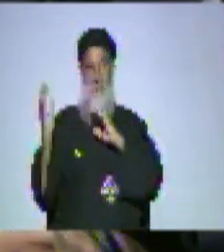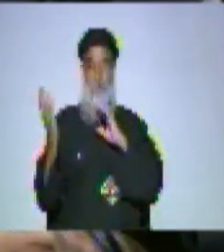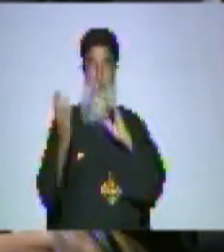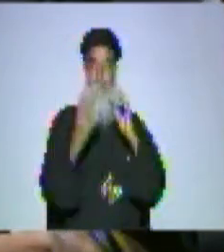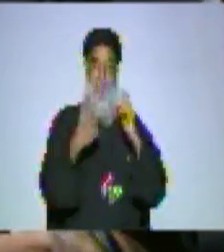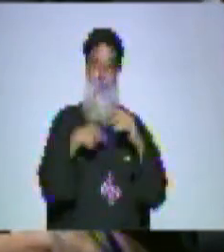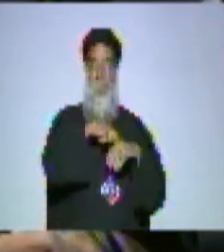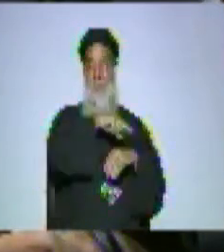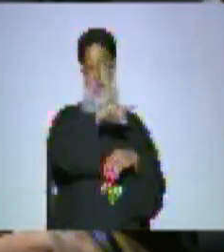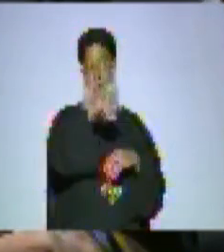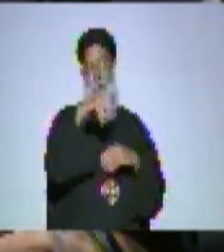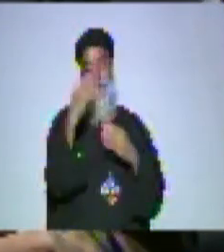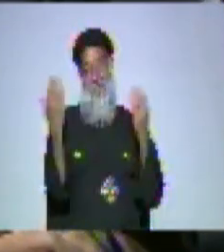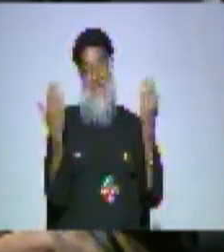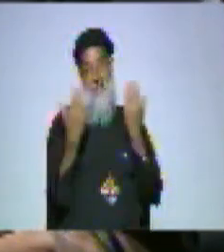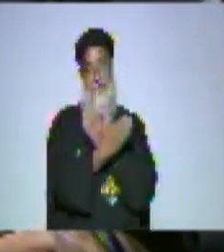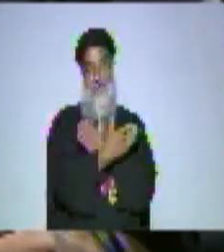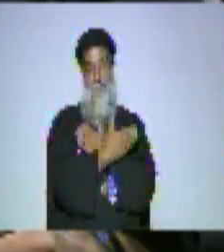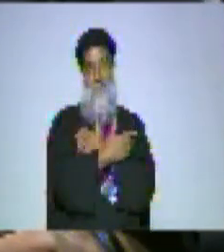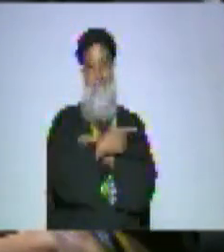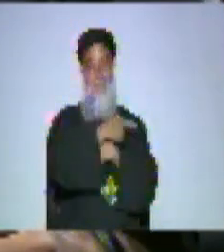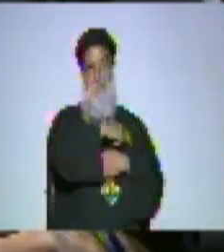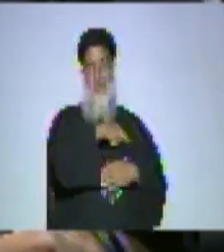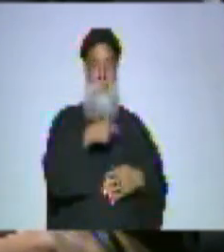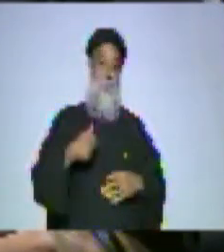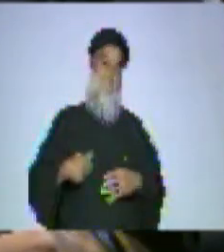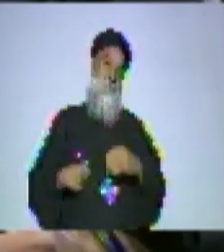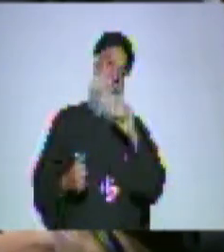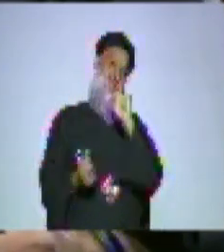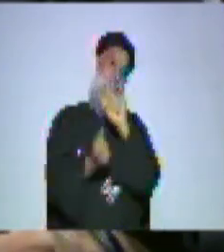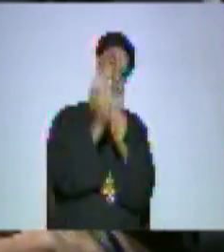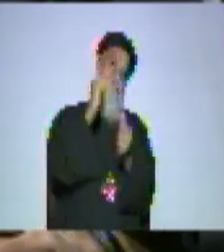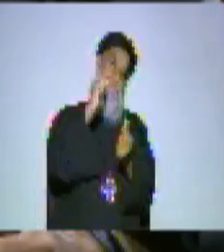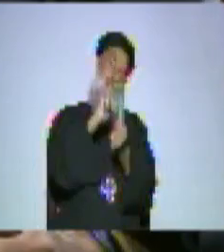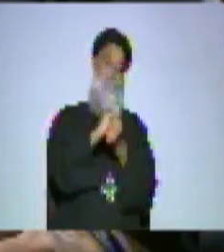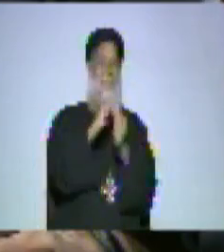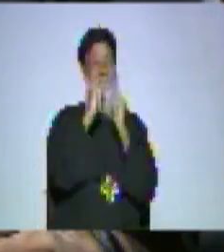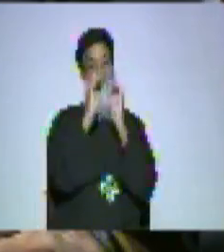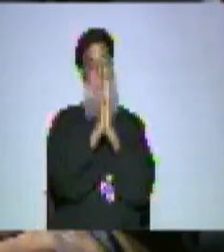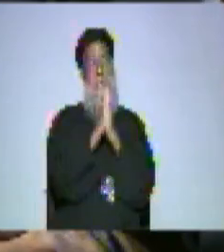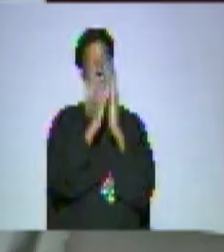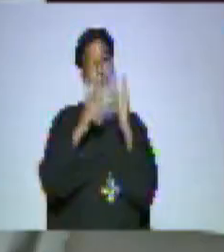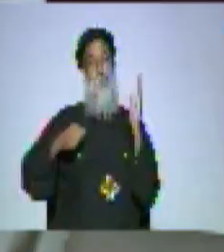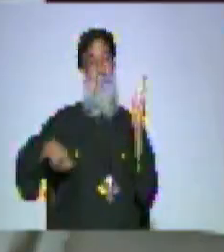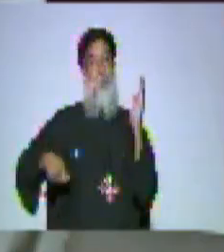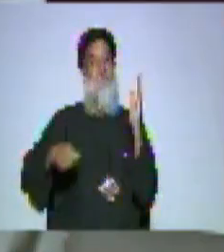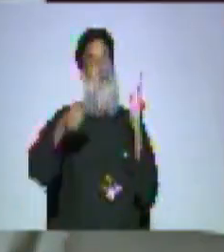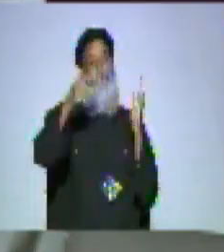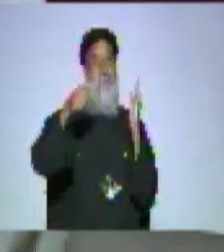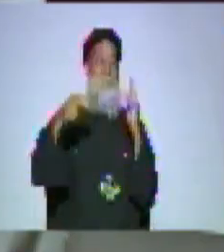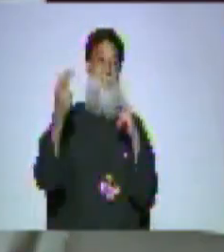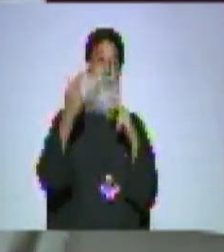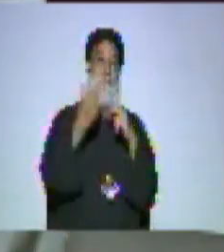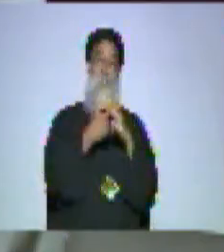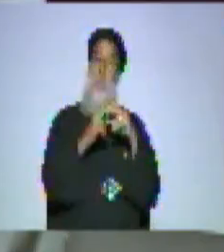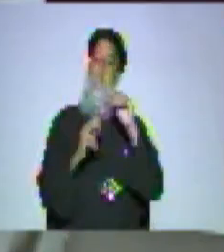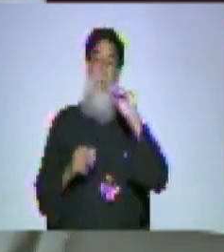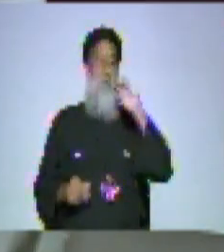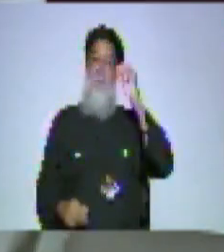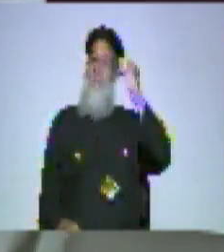الشماس يعني يهتم بانه يرد طبعا في القواشي طبعا والا الشعب هيرد يقول